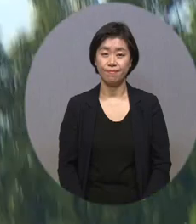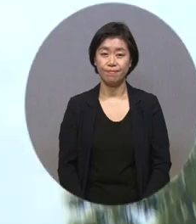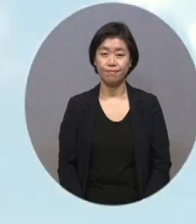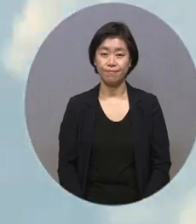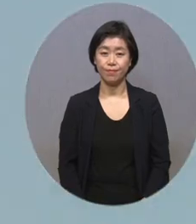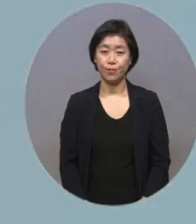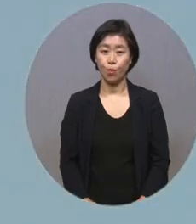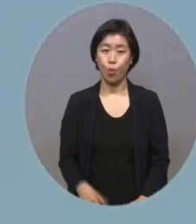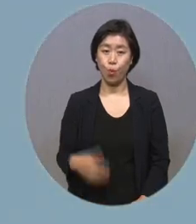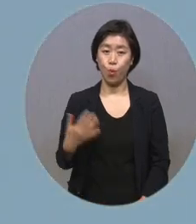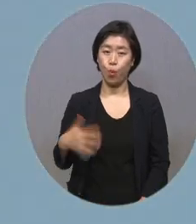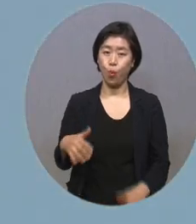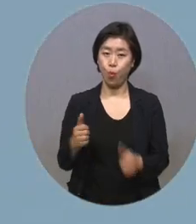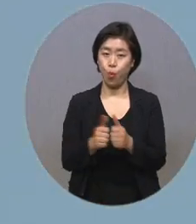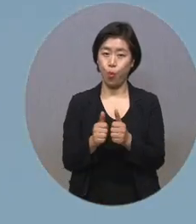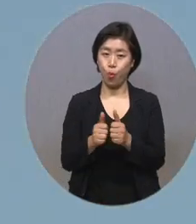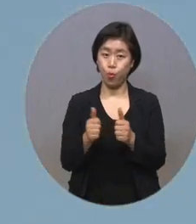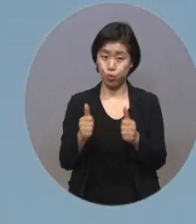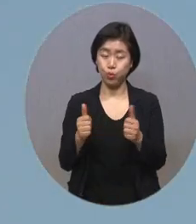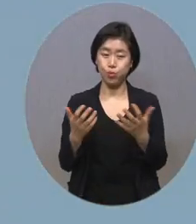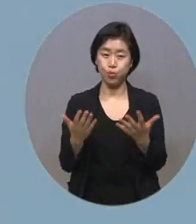굿샷! 오,